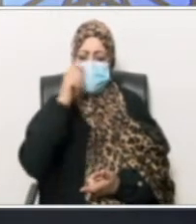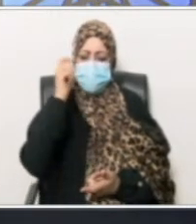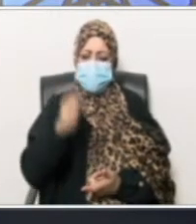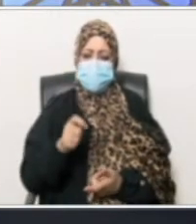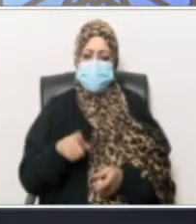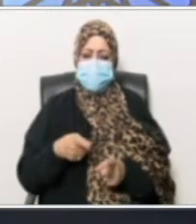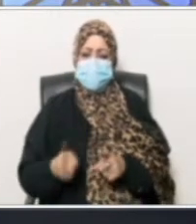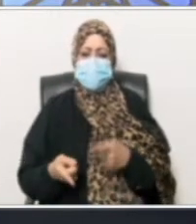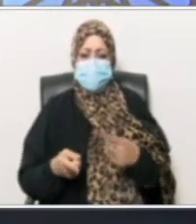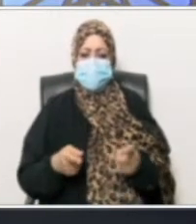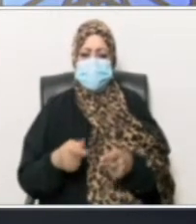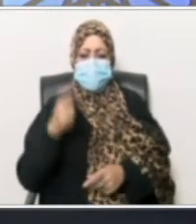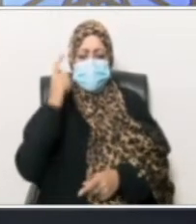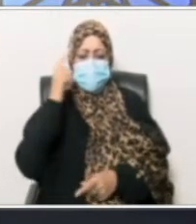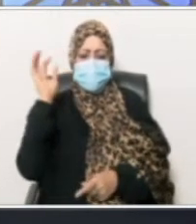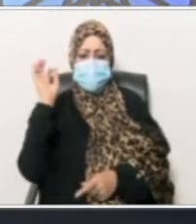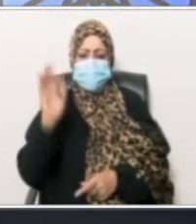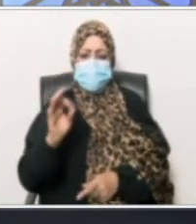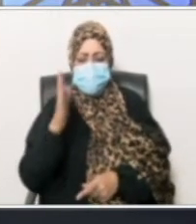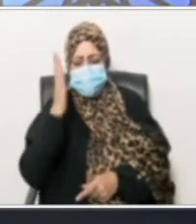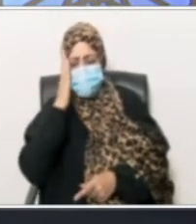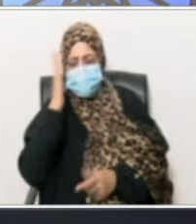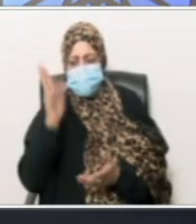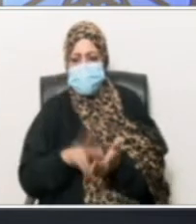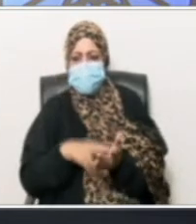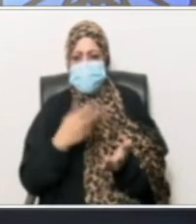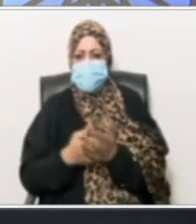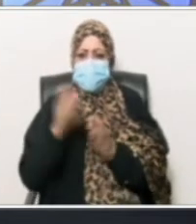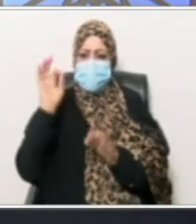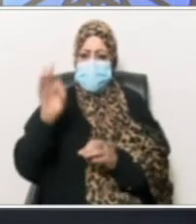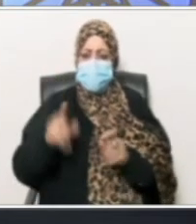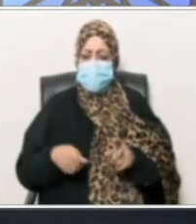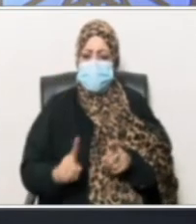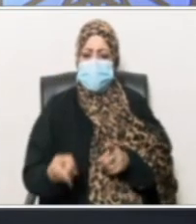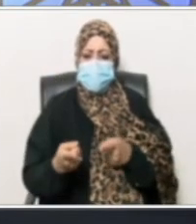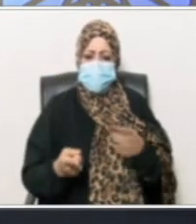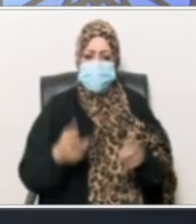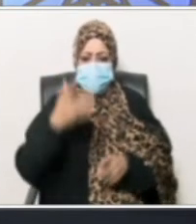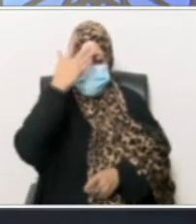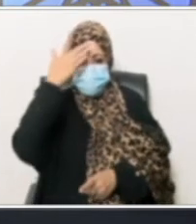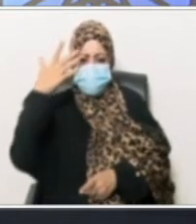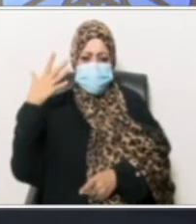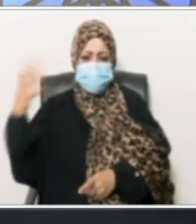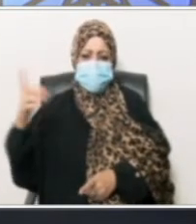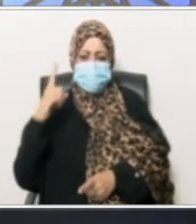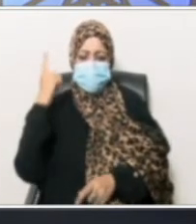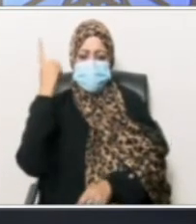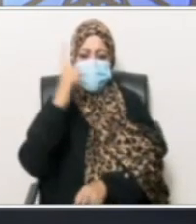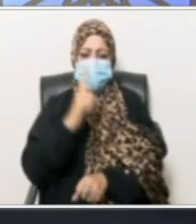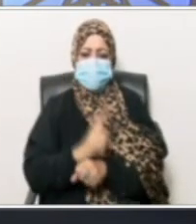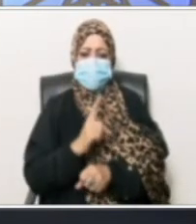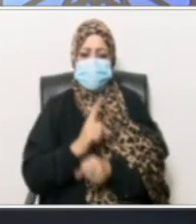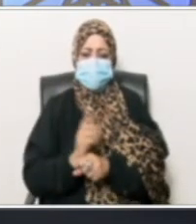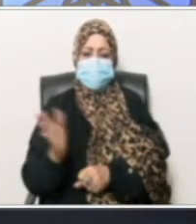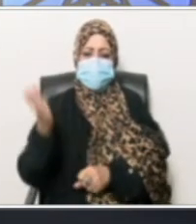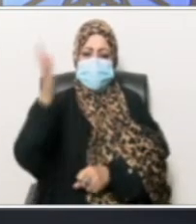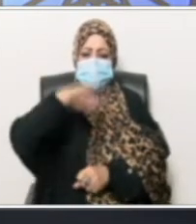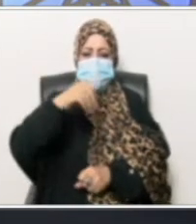ونهار، وهم يطعنون في عالم جليل جبل أشم شهد له